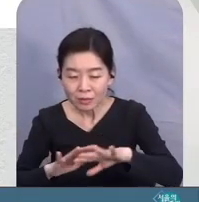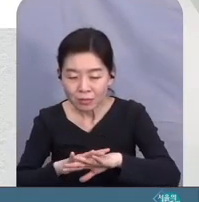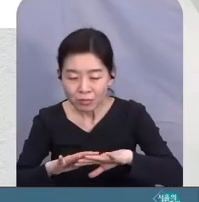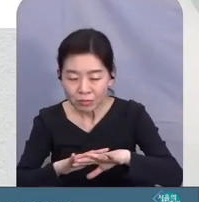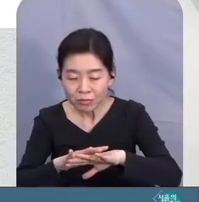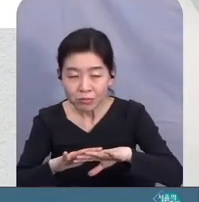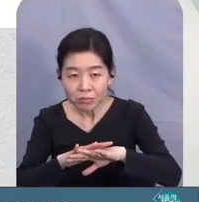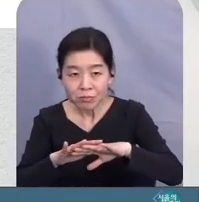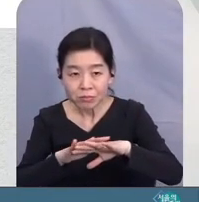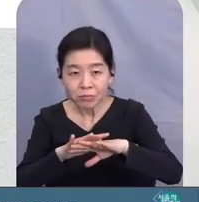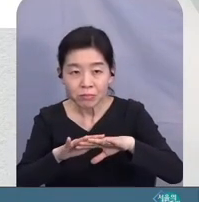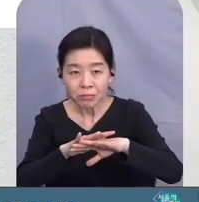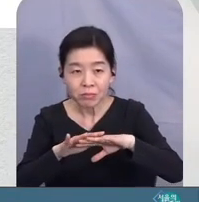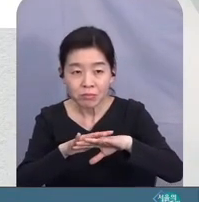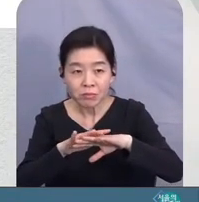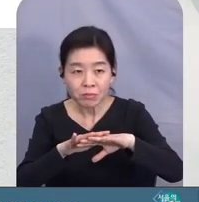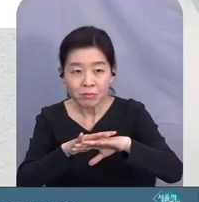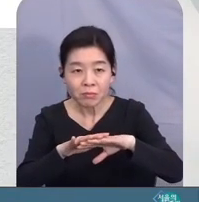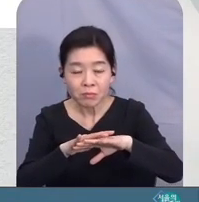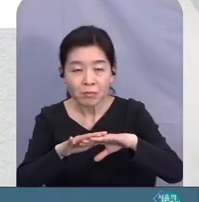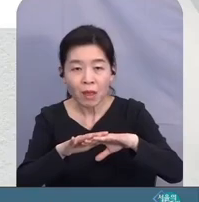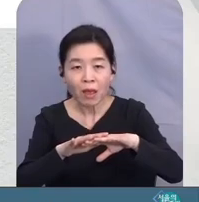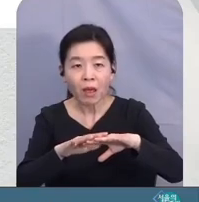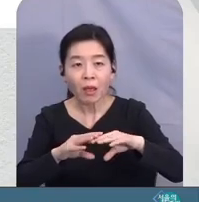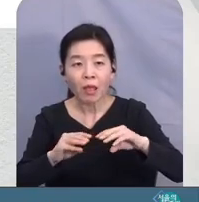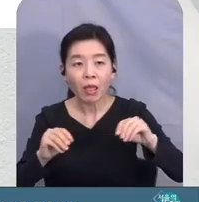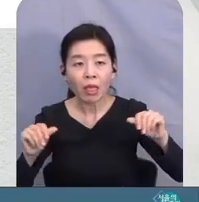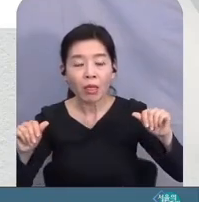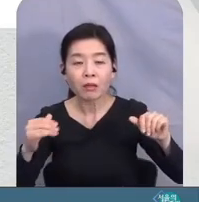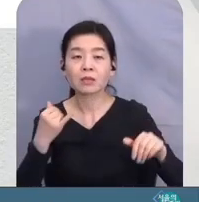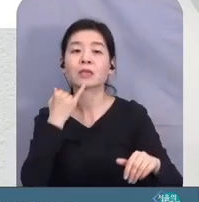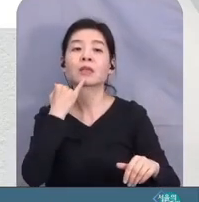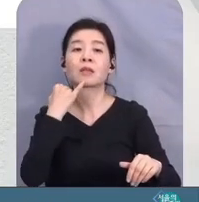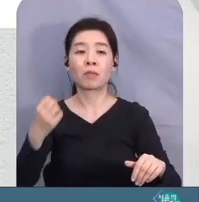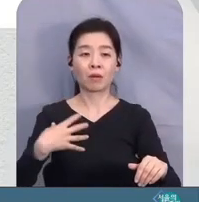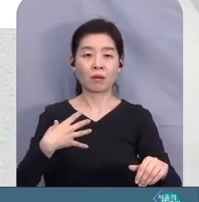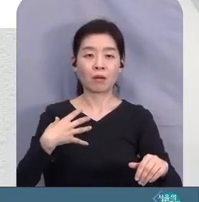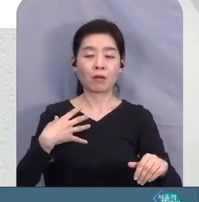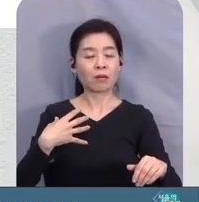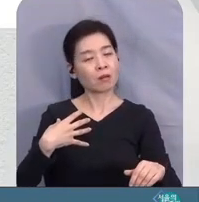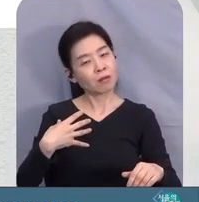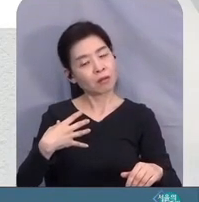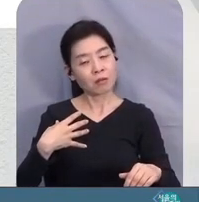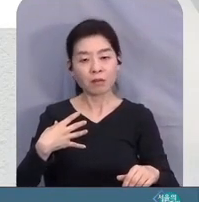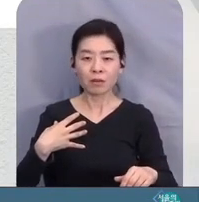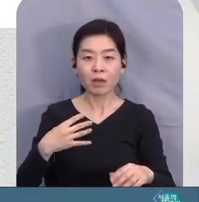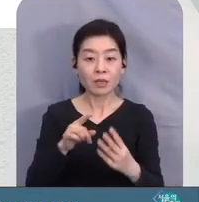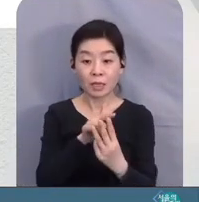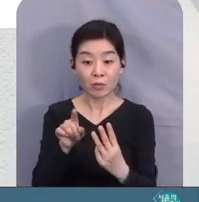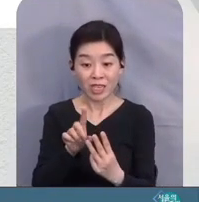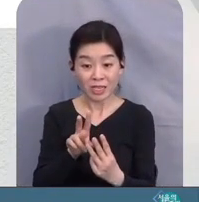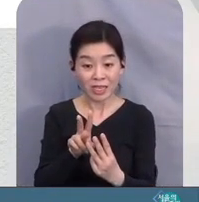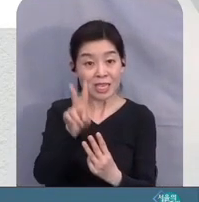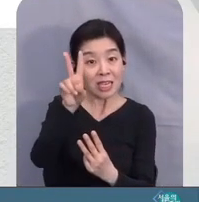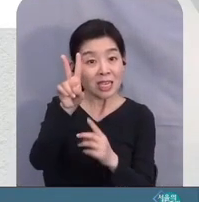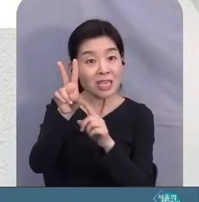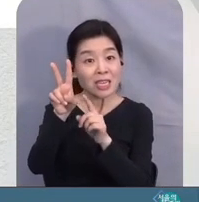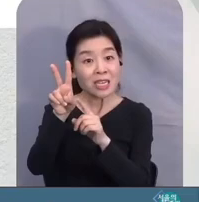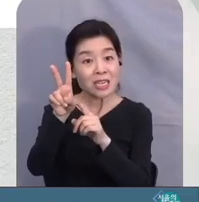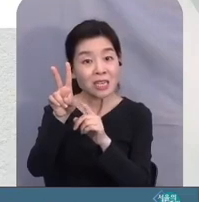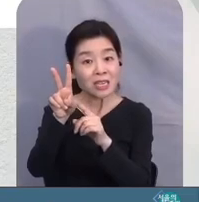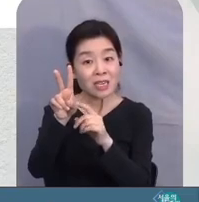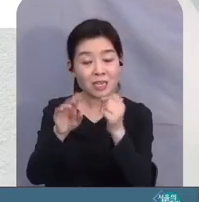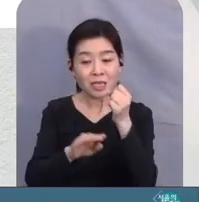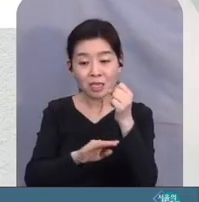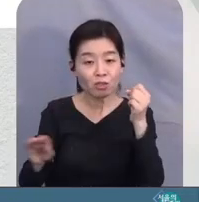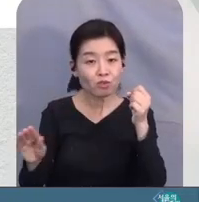물 거져서 괜찮지 않느냐 이렇게 얘기하는 거예요. 나머지 핵종은 없다. 근데 보시다시피 3분의 2가 나머지 핵종이